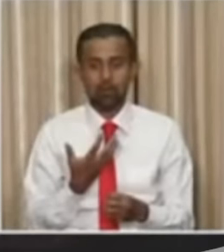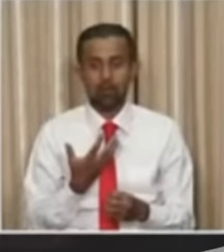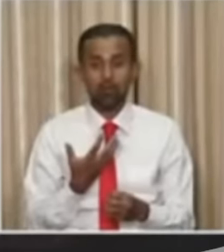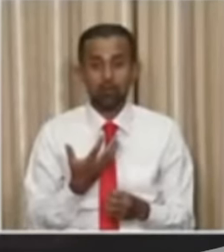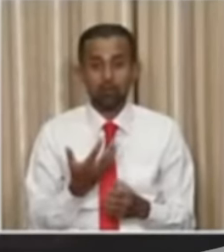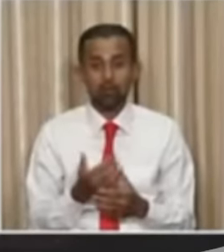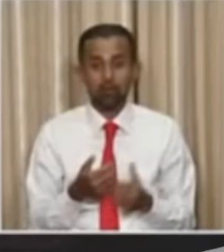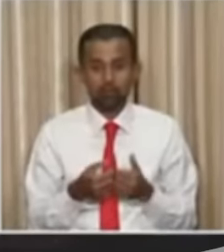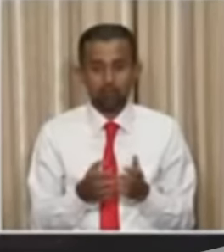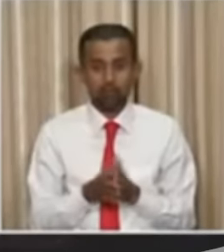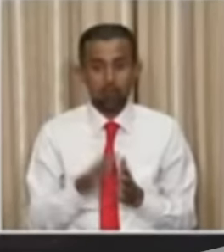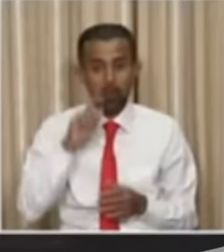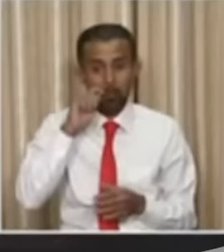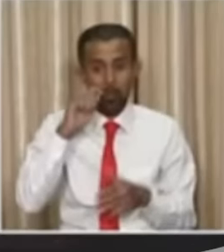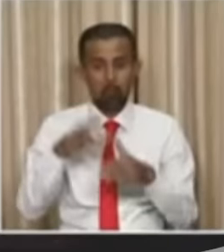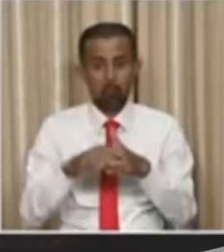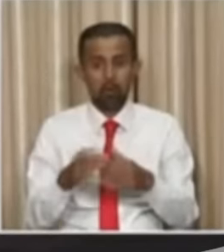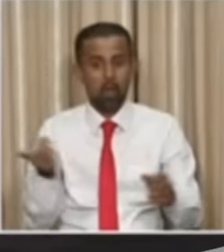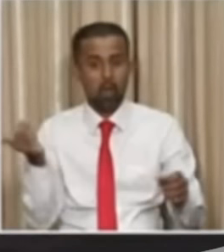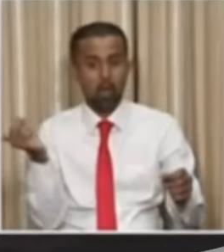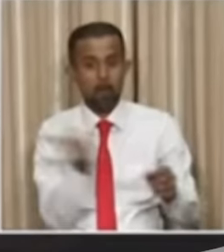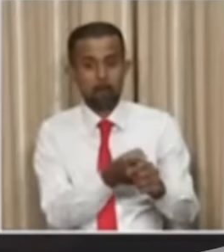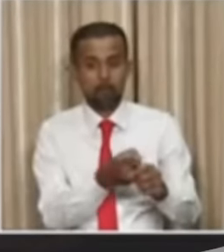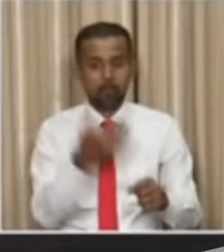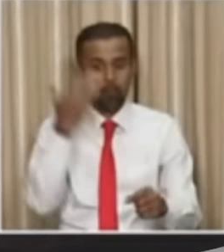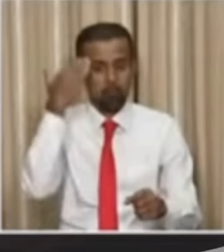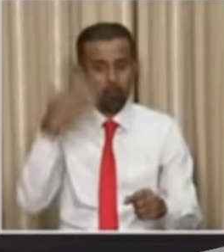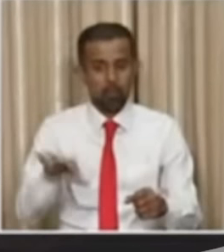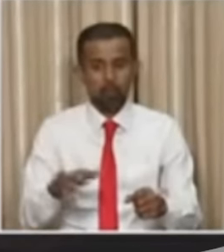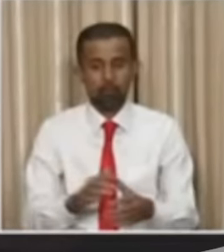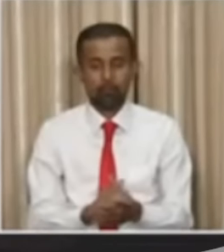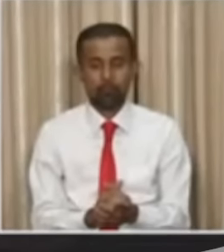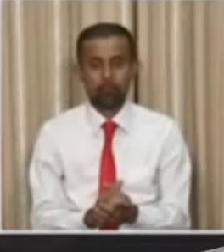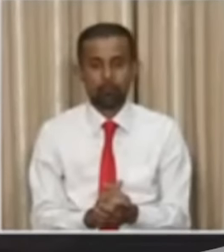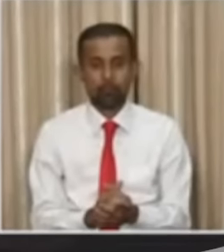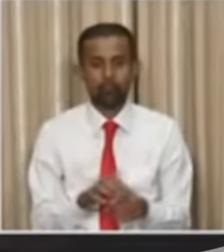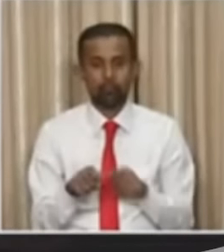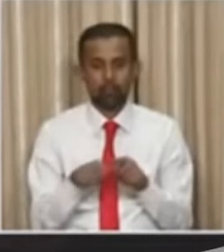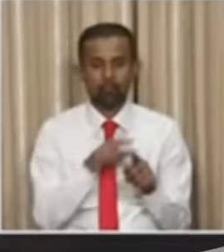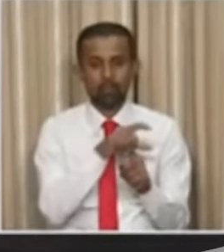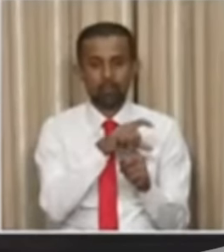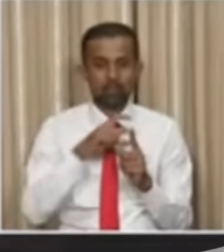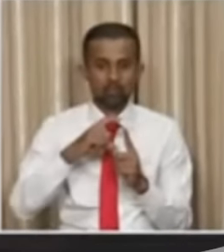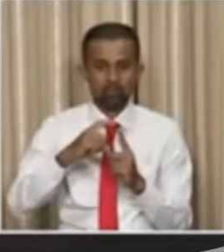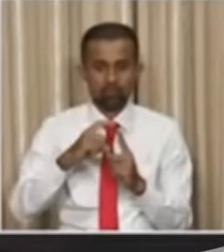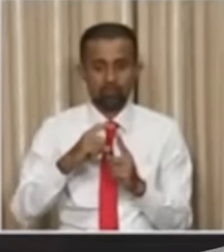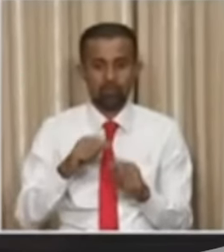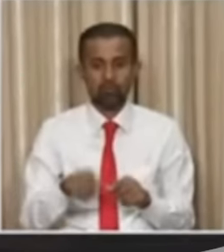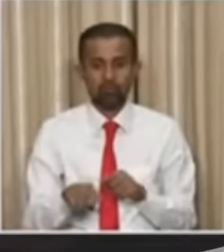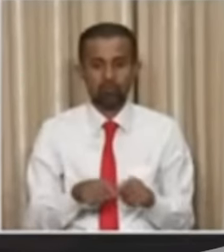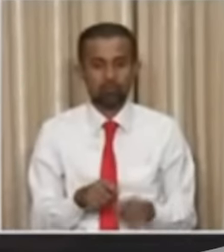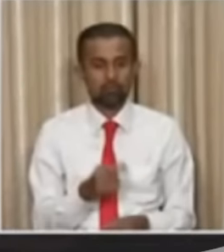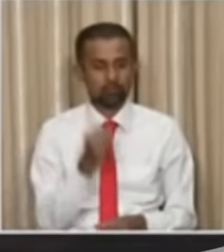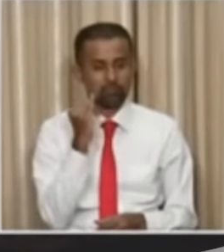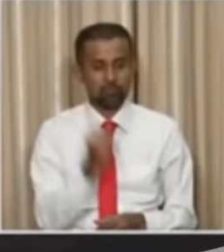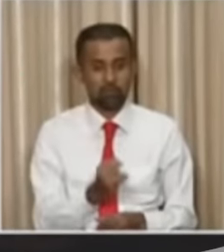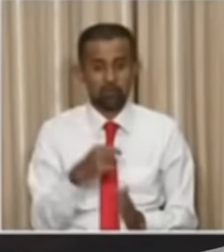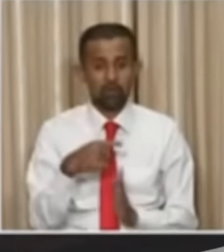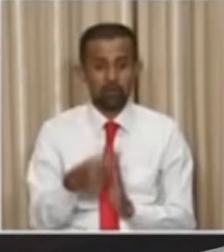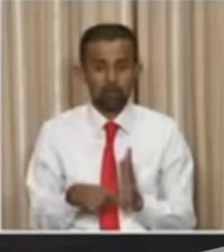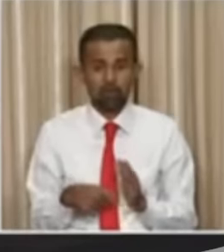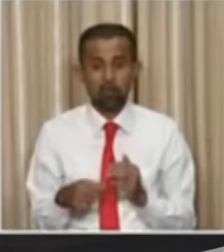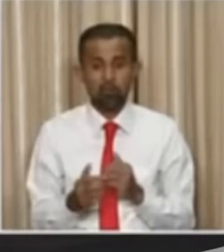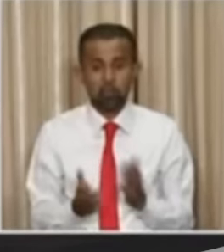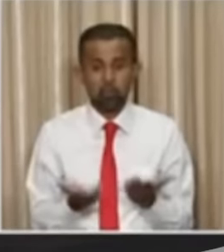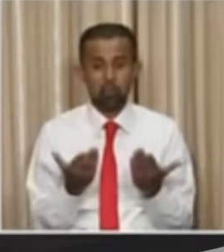තමයි තමන්ගේ ස්වාමියාව කපලා කොටලා ඝාතනය කරේ. ඉතින් මෙවැනි සංස්කෘතියක් මෙවැනි අමනුෂ්‍ය තත්ත්වයක් රටේ නිර්මාණය